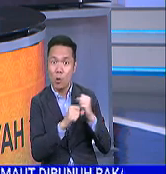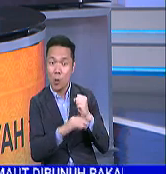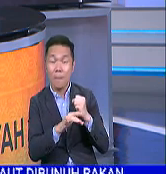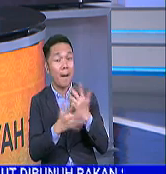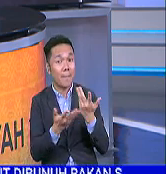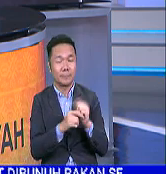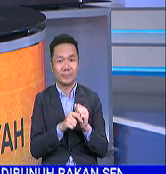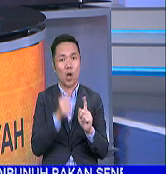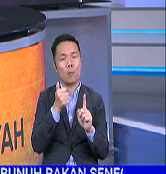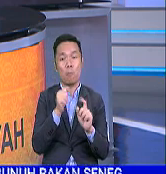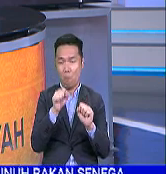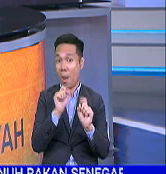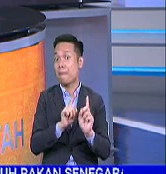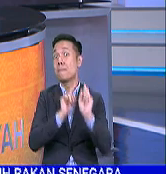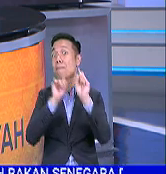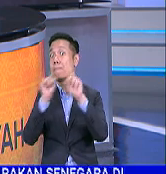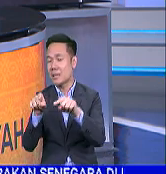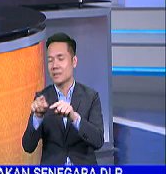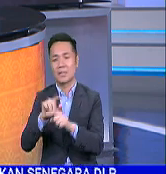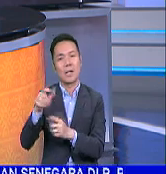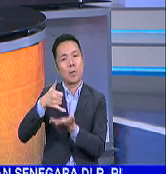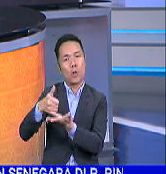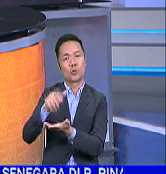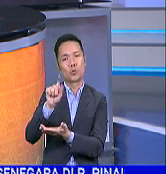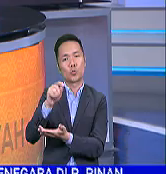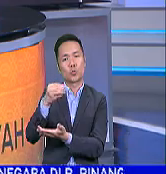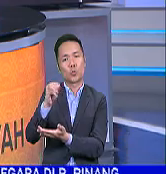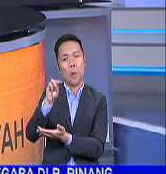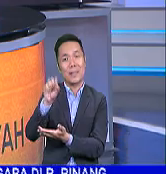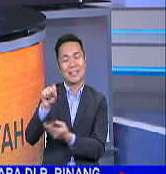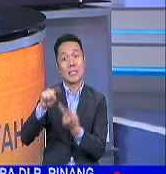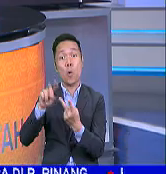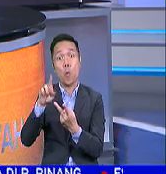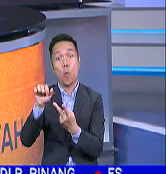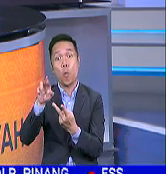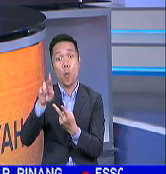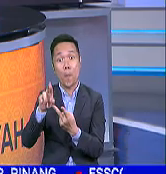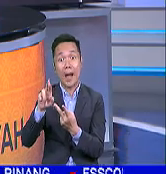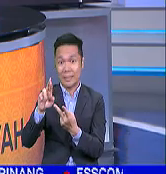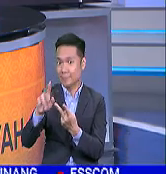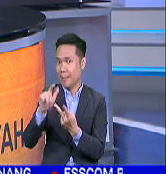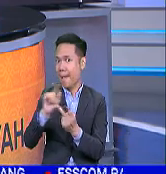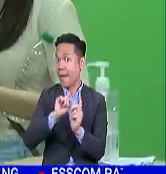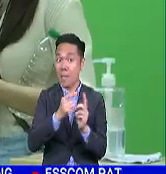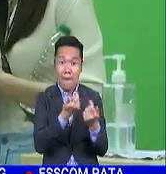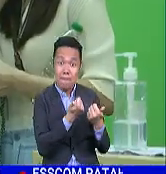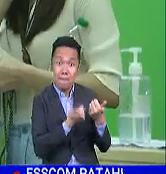tiket otomatik ke pusingan final Piala Thomas dan Uber 2022 di Bangkok, Thailand Mei depan.